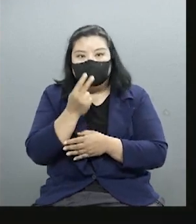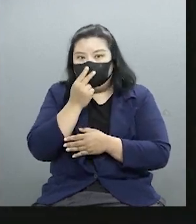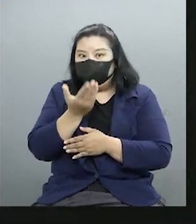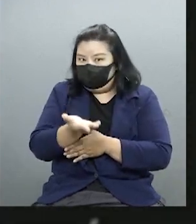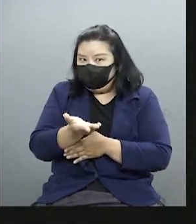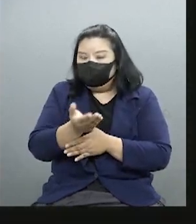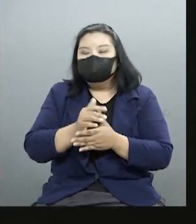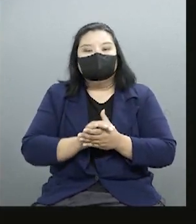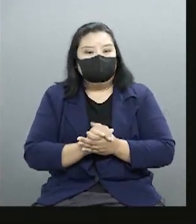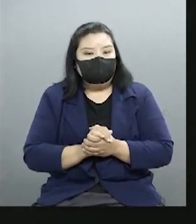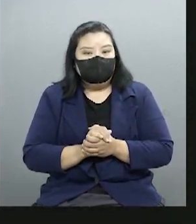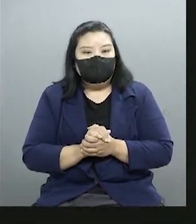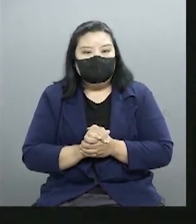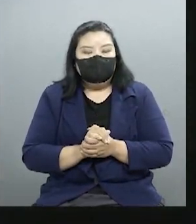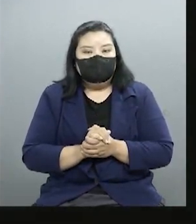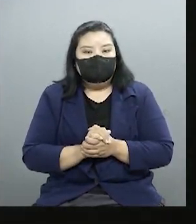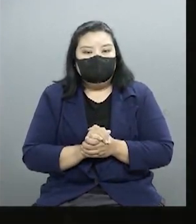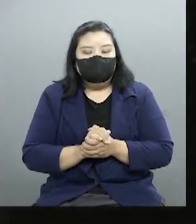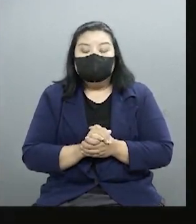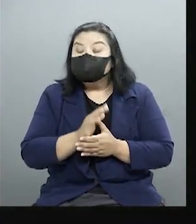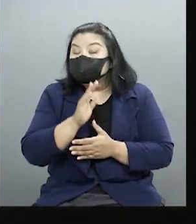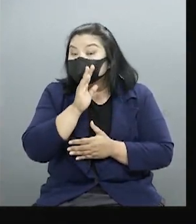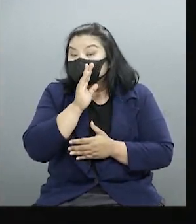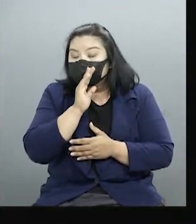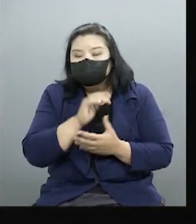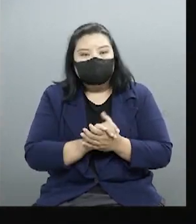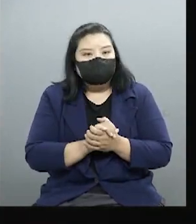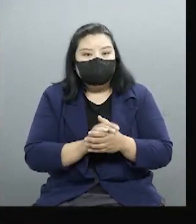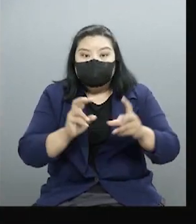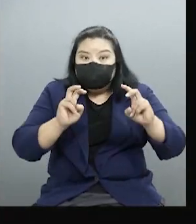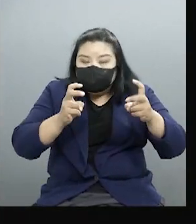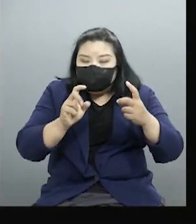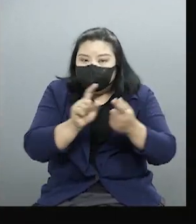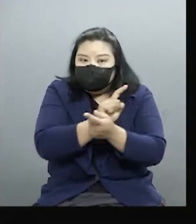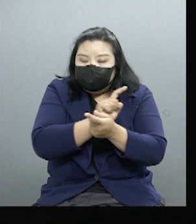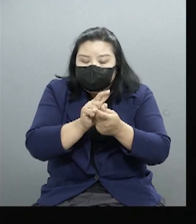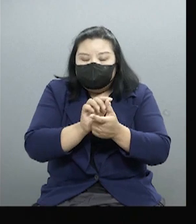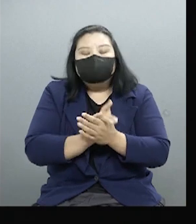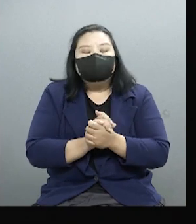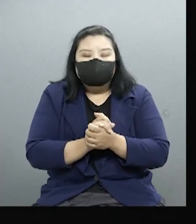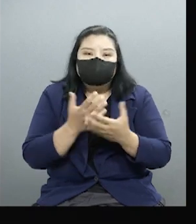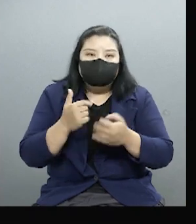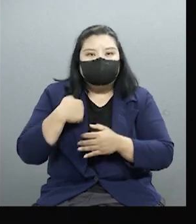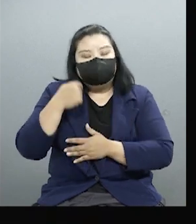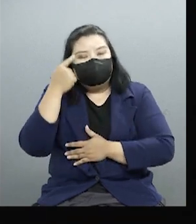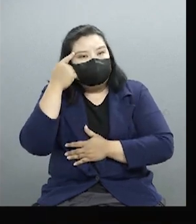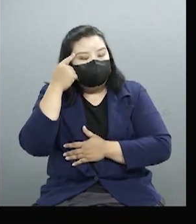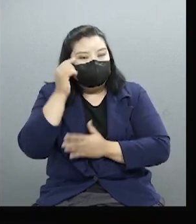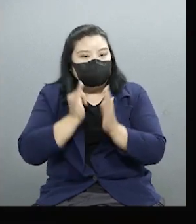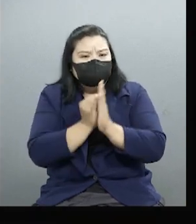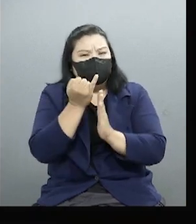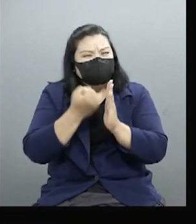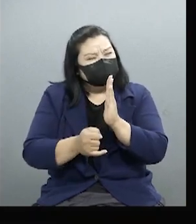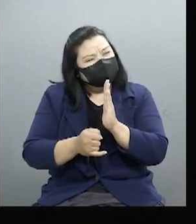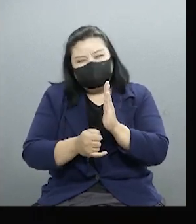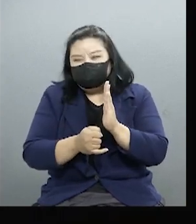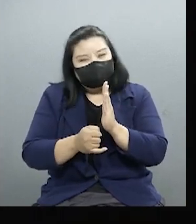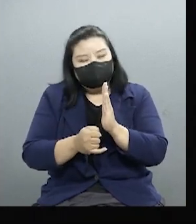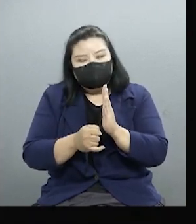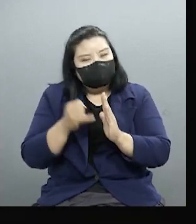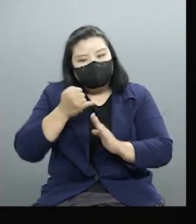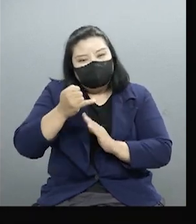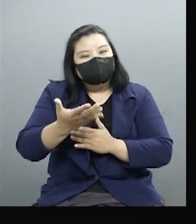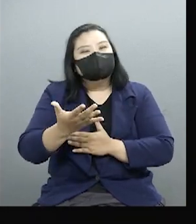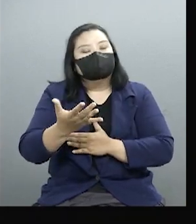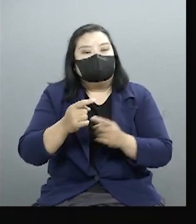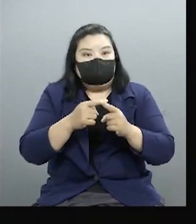ปรับฟังกันนะครับ ถ้าพูดถึงประเด็นเรื่องนี้มันรู้อยู่แล้วว่าเป็นที่ถกเถียงกันไม่จบว่าถูกหรือผิดนะคะแต่